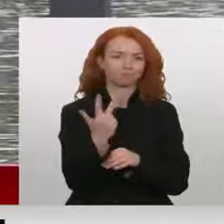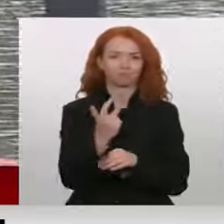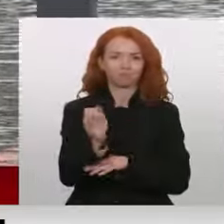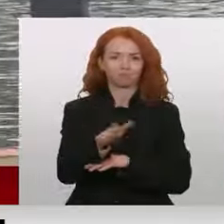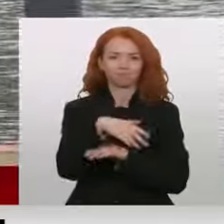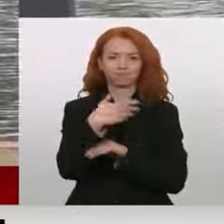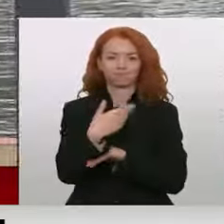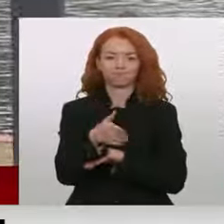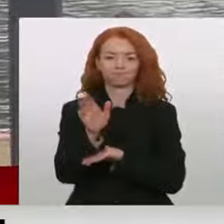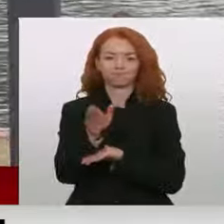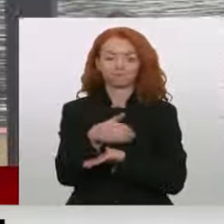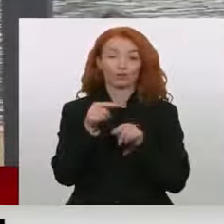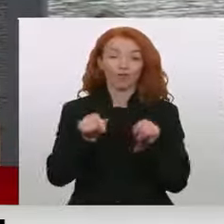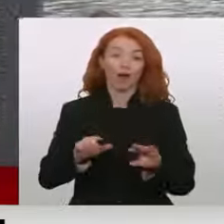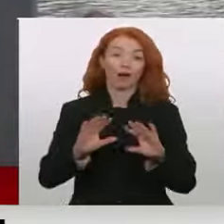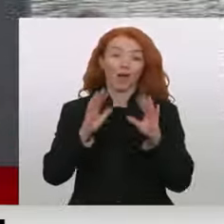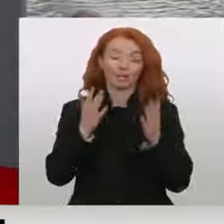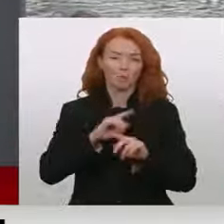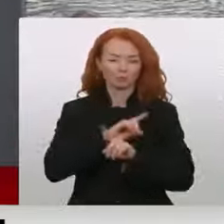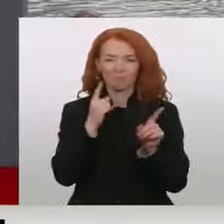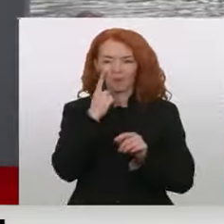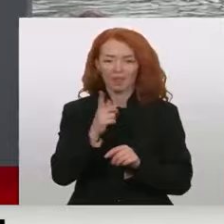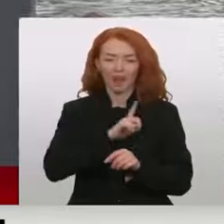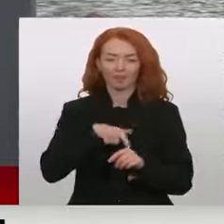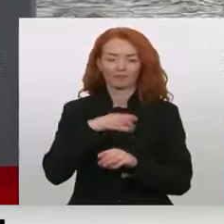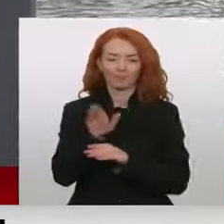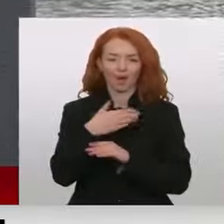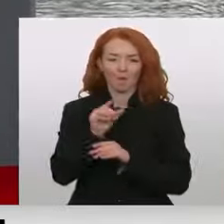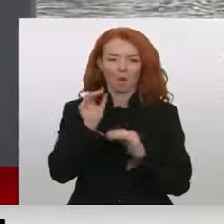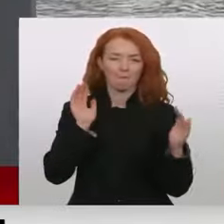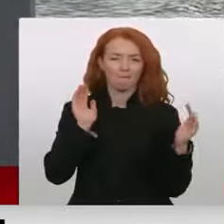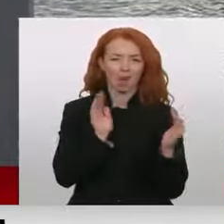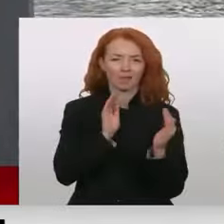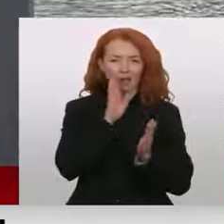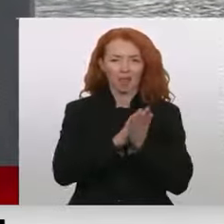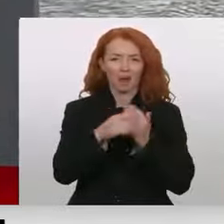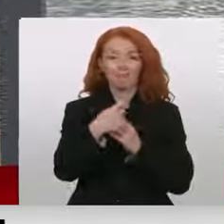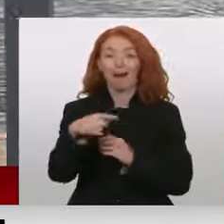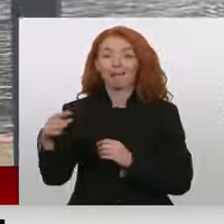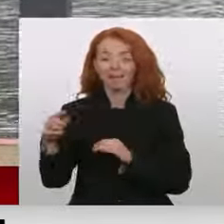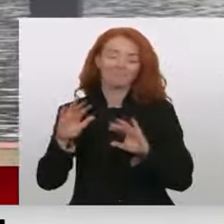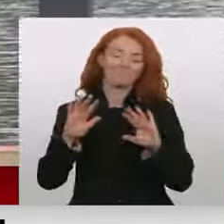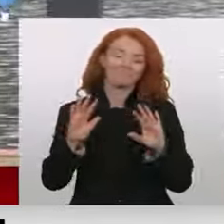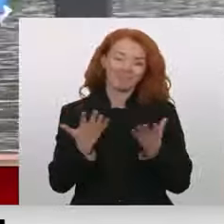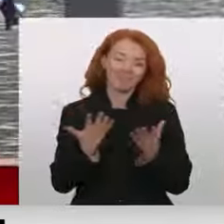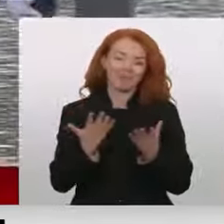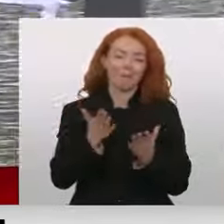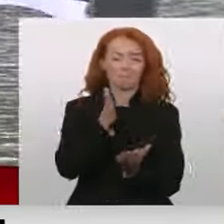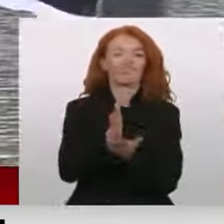izkāruši. Šajā gadījumā gan uzreiz pamanīju, ka Latvijas karogs ir mazliet mazāks nekā pārējie, bet toties pa